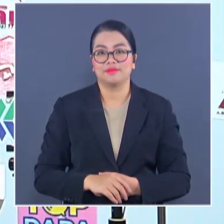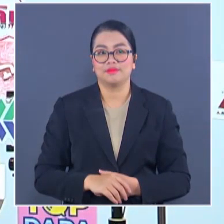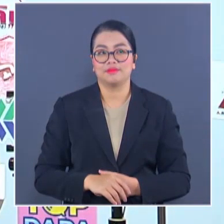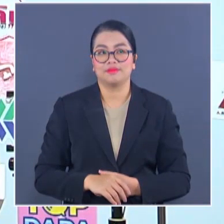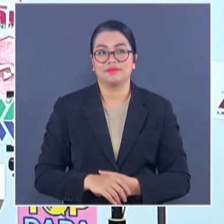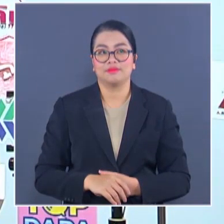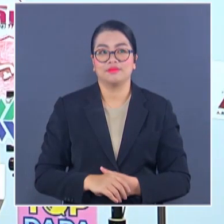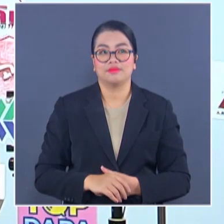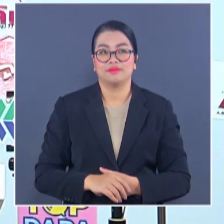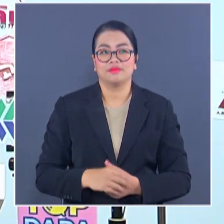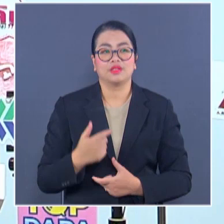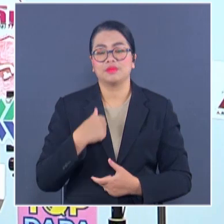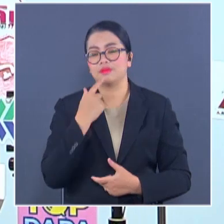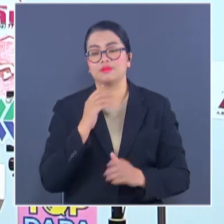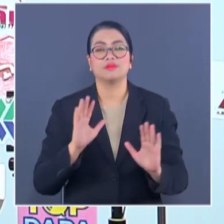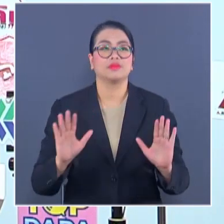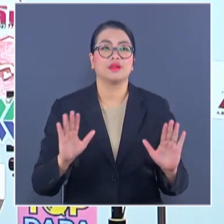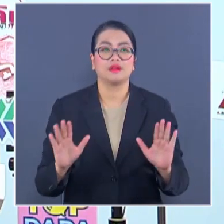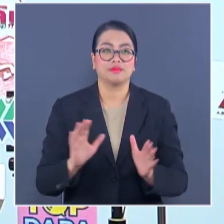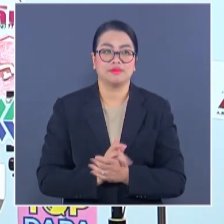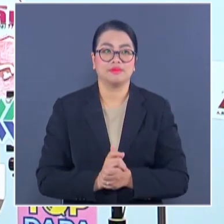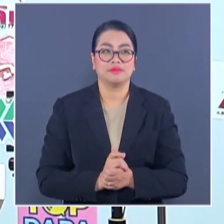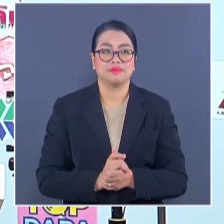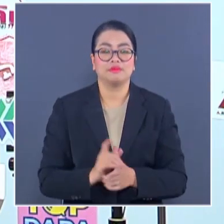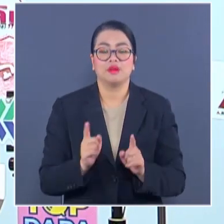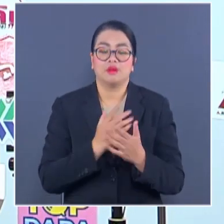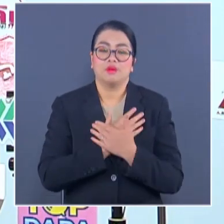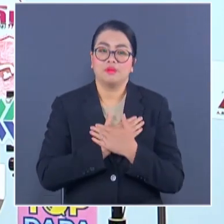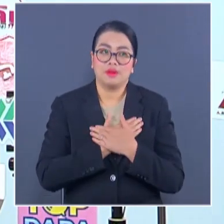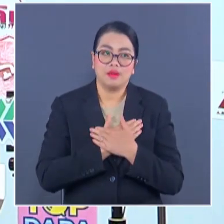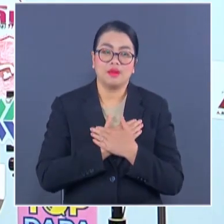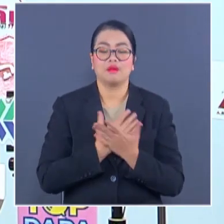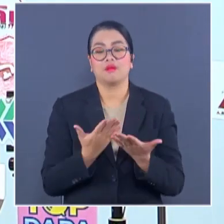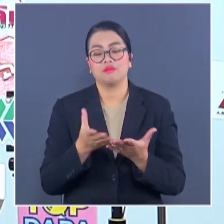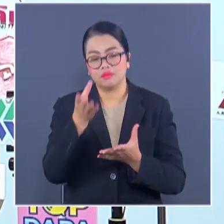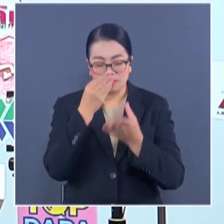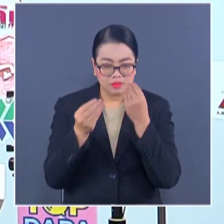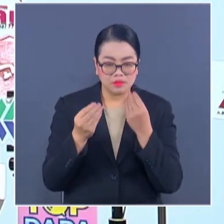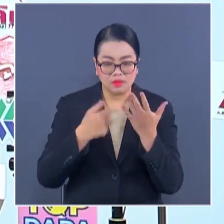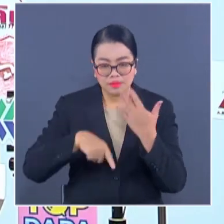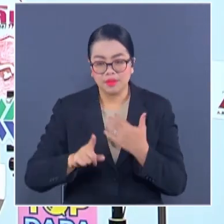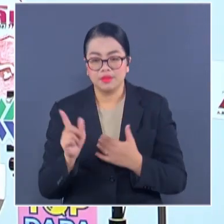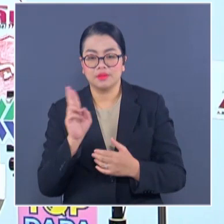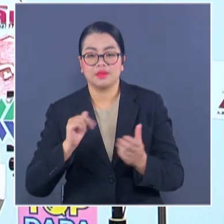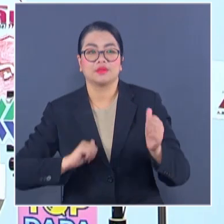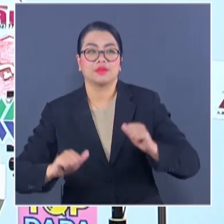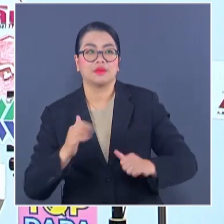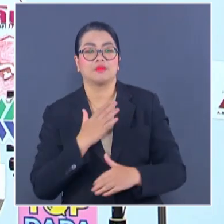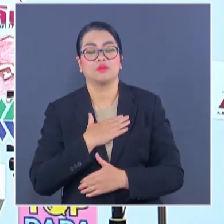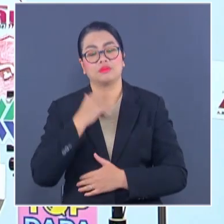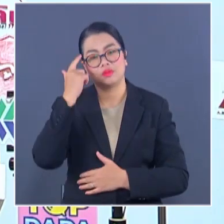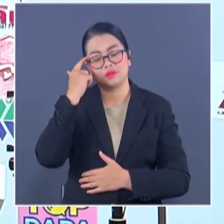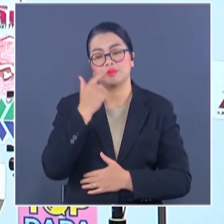พูดไว้เลยว่าไม่ห้ามความรักได้เขายิ่งเชียร์ให้แบบก็มีความรักมันจะได้เรียนรู้แล้วก็เอาไปใช้ในการแสดงได้กับผมน้อง